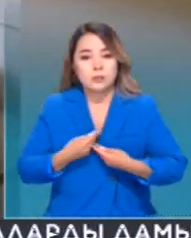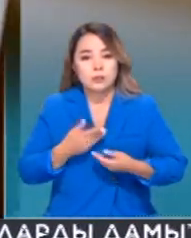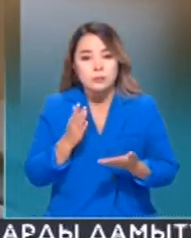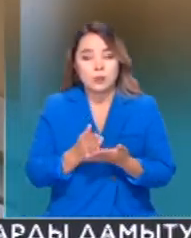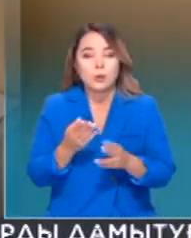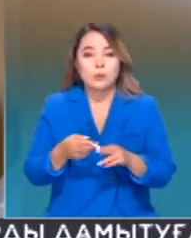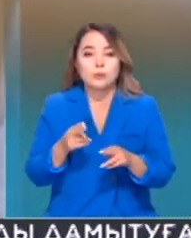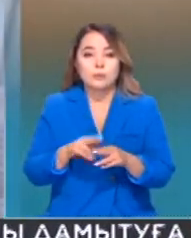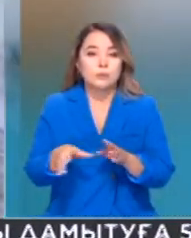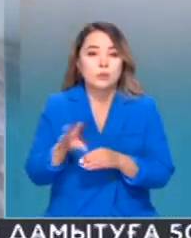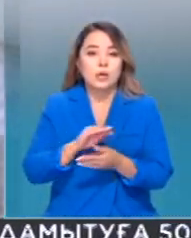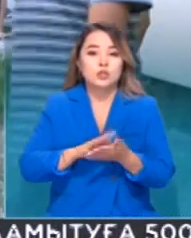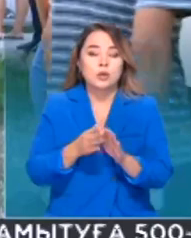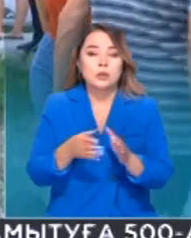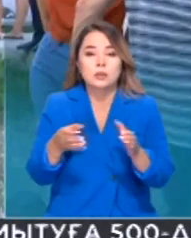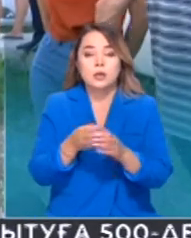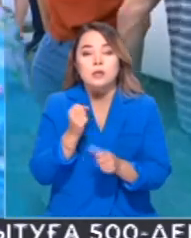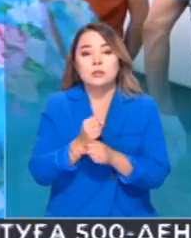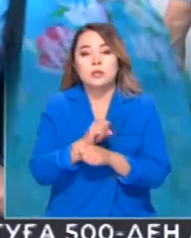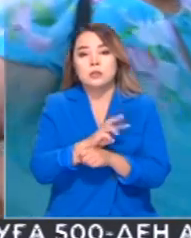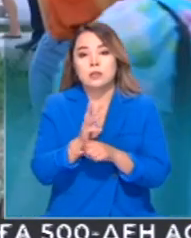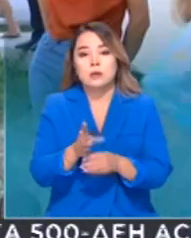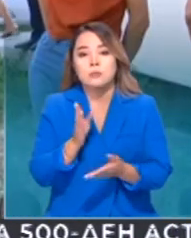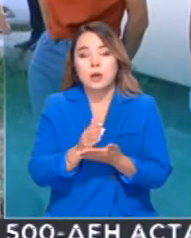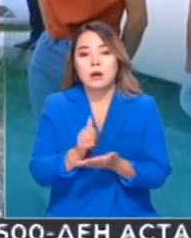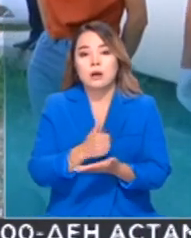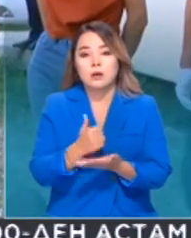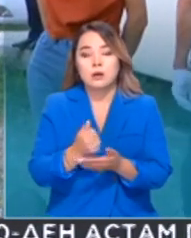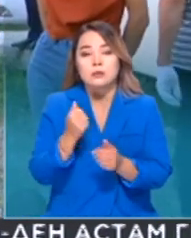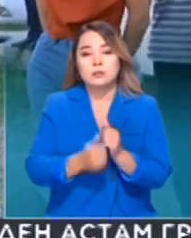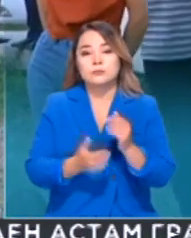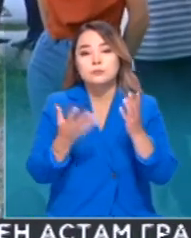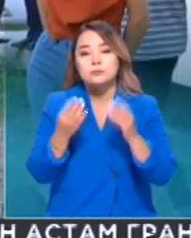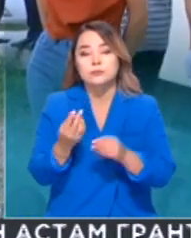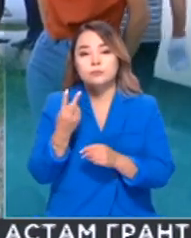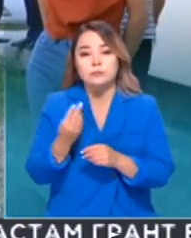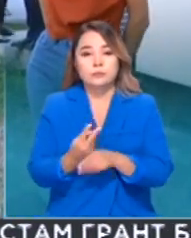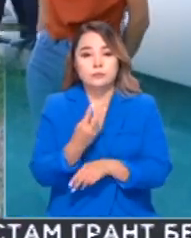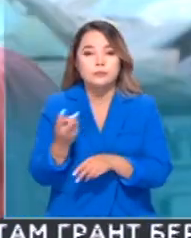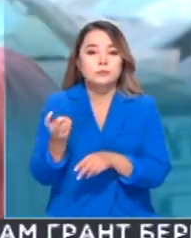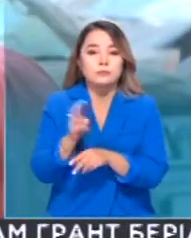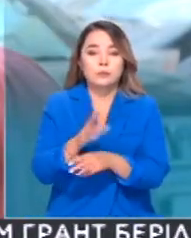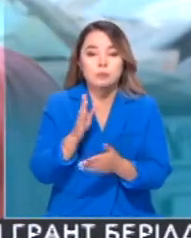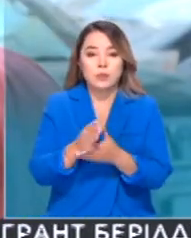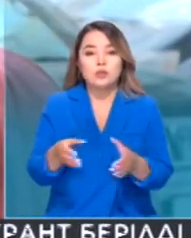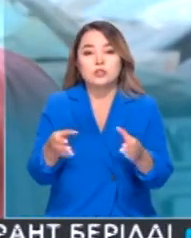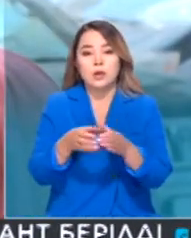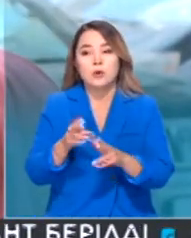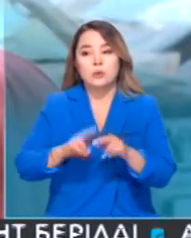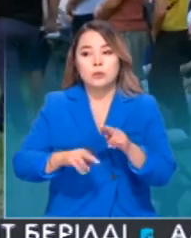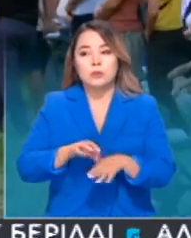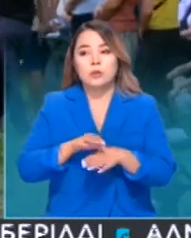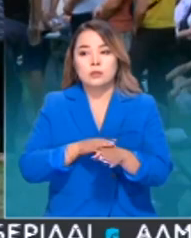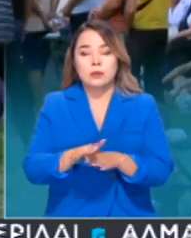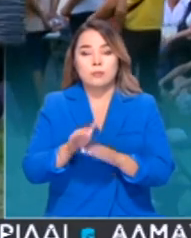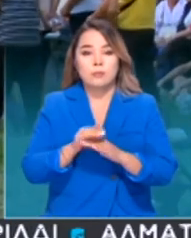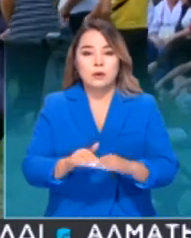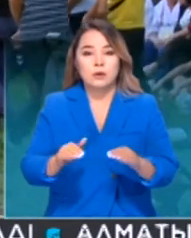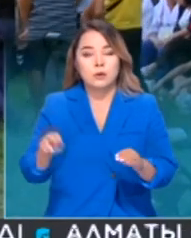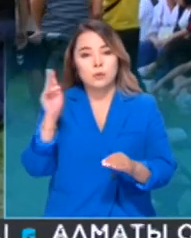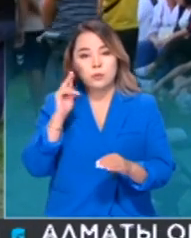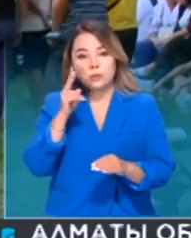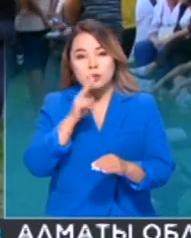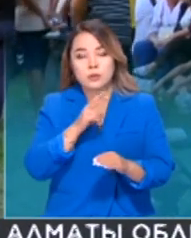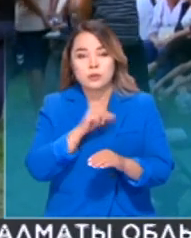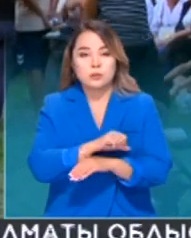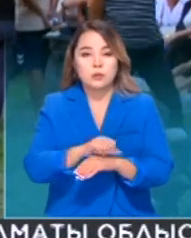Енді барлық жағдайлардың бәрі жасалып жатыр. Әкім күніне 2 рет келді, штат құрылған. Мен айтып отырмын, балаларды ол уақытта оқып кетсе, бір екі айға дейін